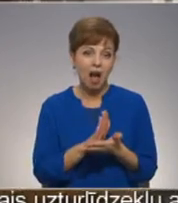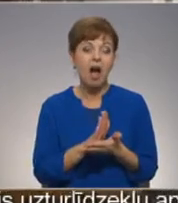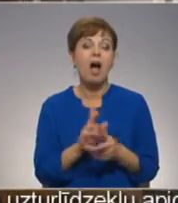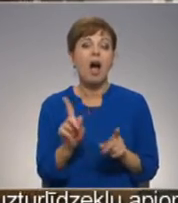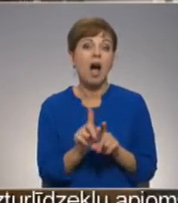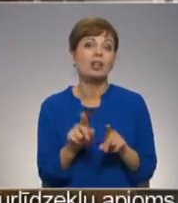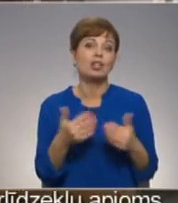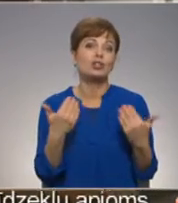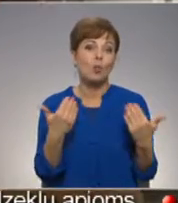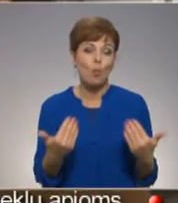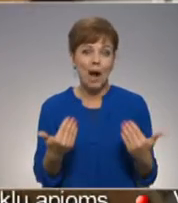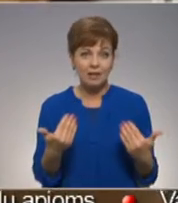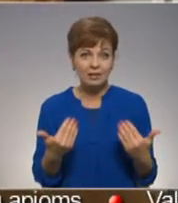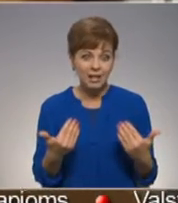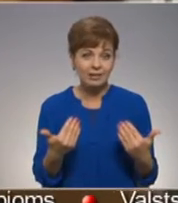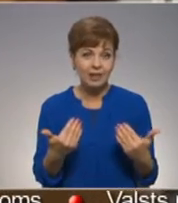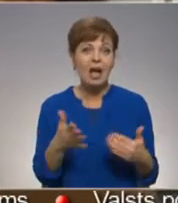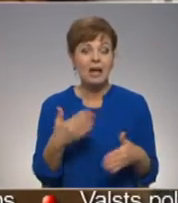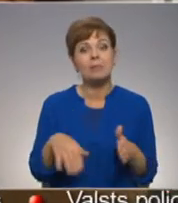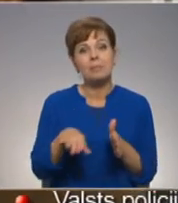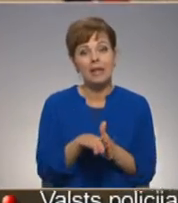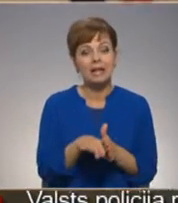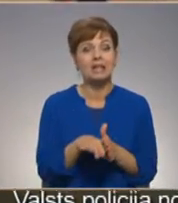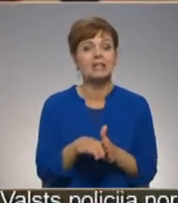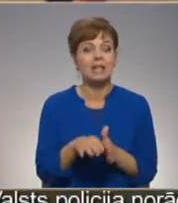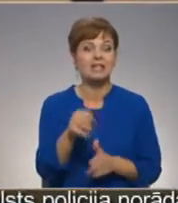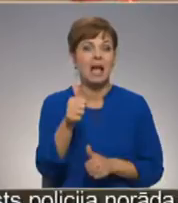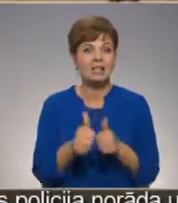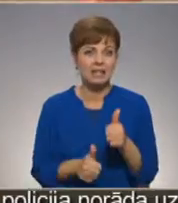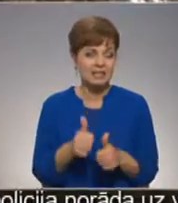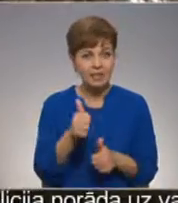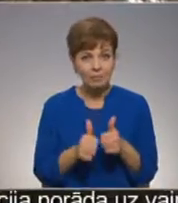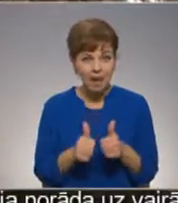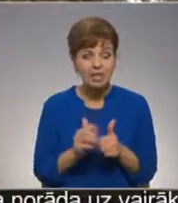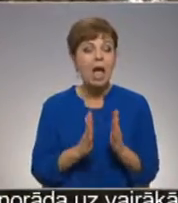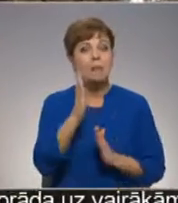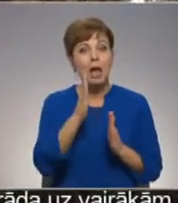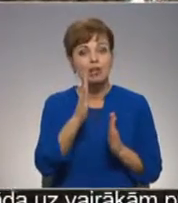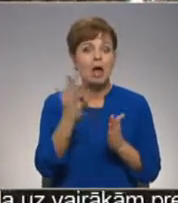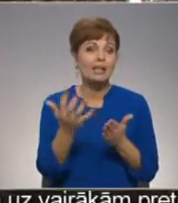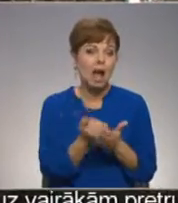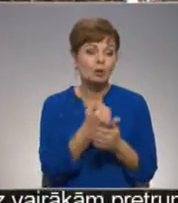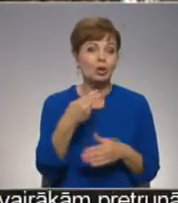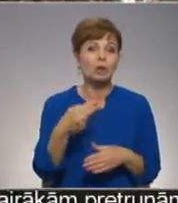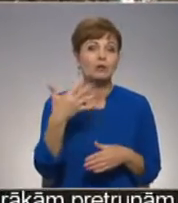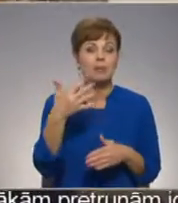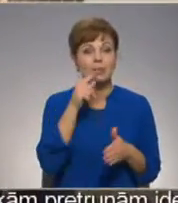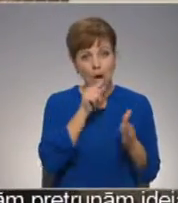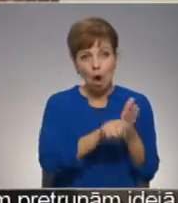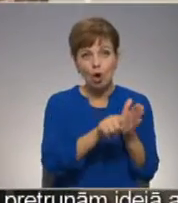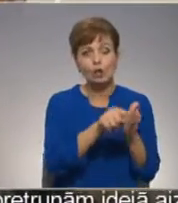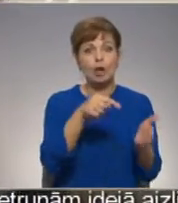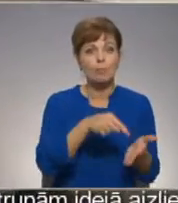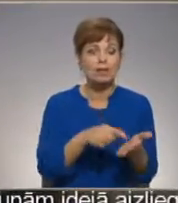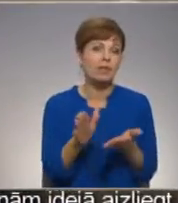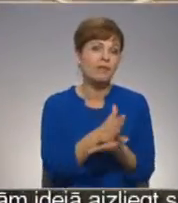arī šodienas no patvērsmes suņiem piedalīsies sacensībā. Mežā jāatrod vairāk nekā 20 kontrolpunktu, kas vidēji